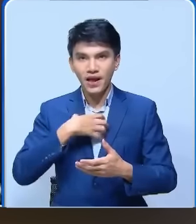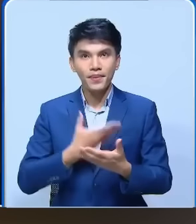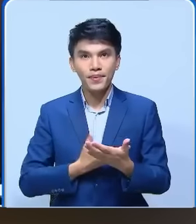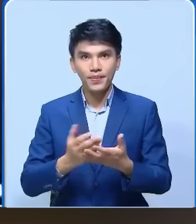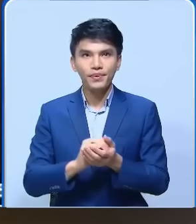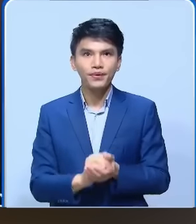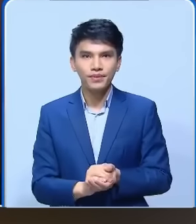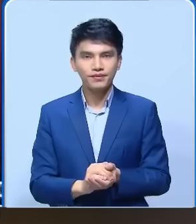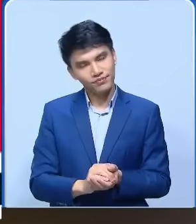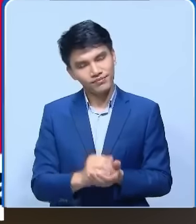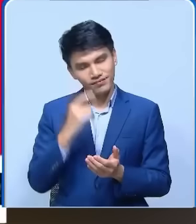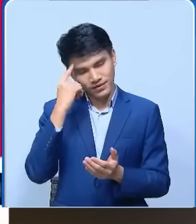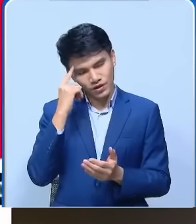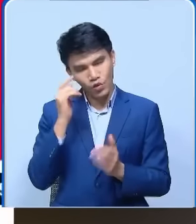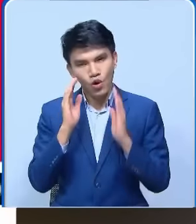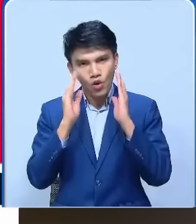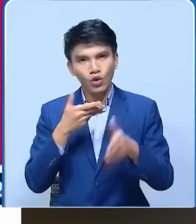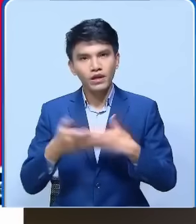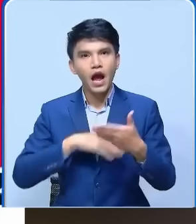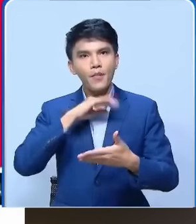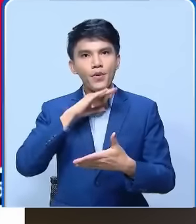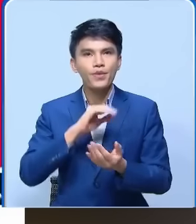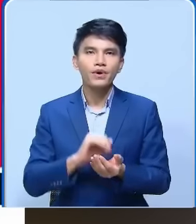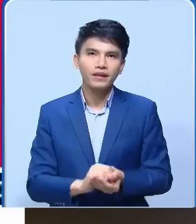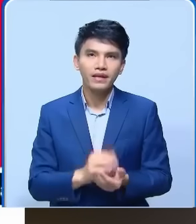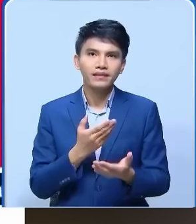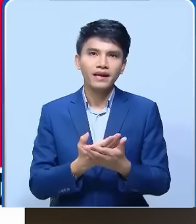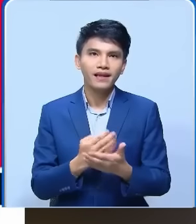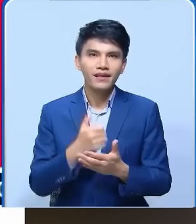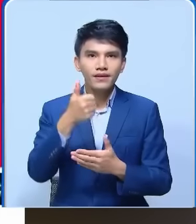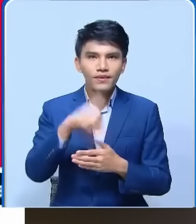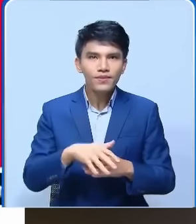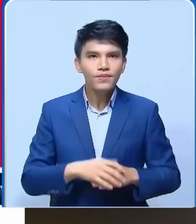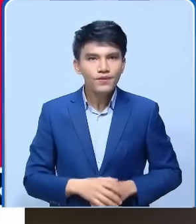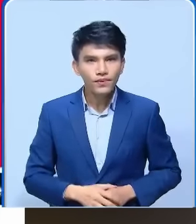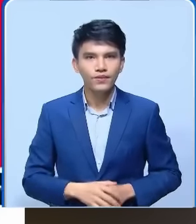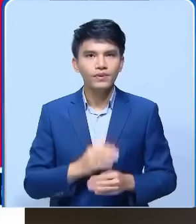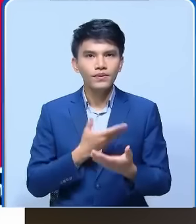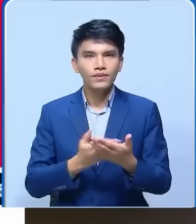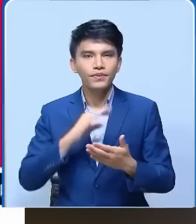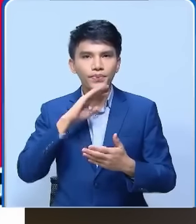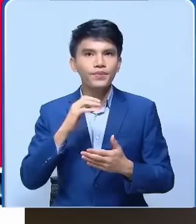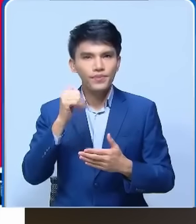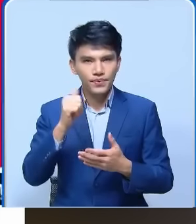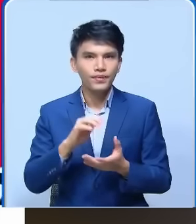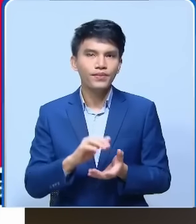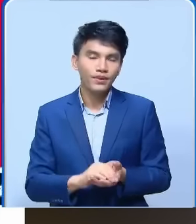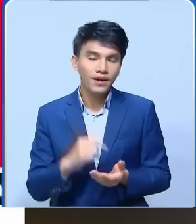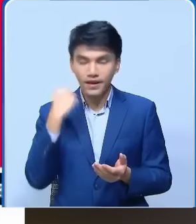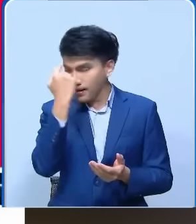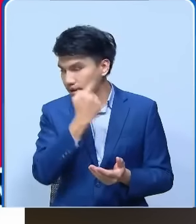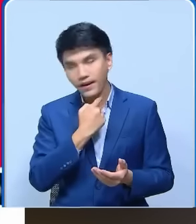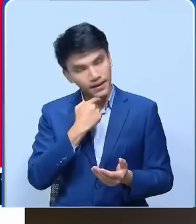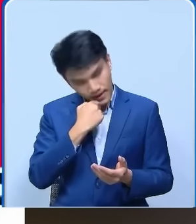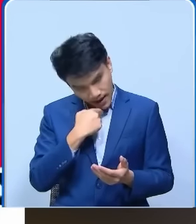าหนี้คนนี้น่าจะเป็นแม่ค้าเขียงหมูหรือเปล่าบอกเงินออกแล้วทักแชทมาซื้อหมูได ้ หรือลูกหนี้ทัก